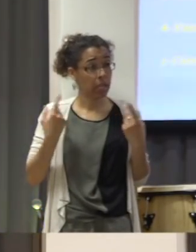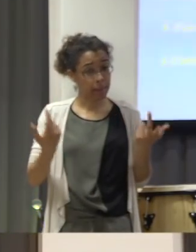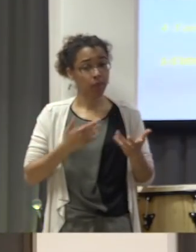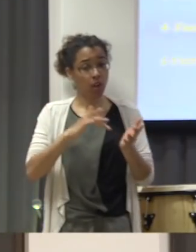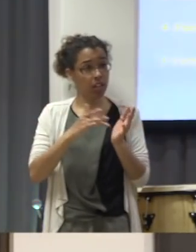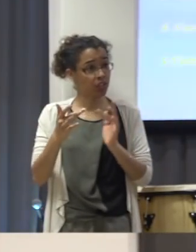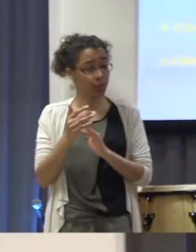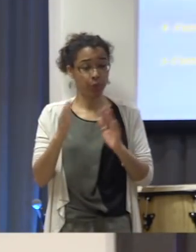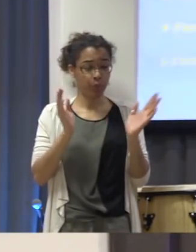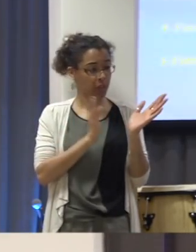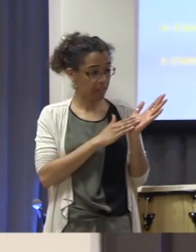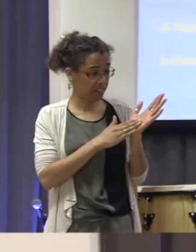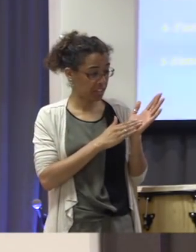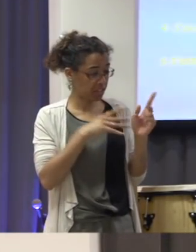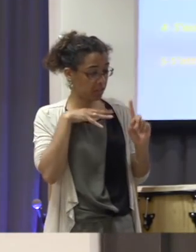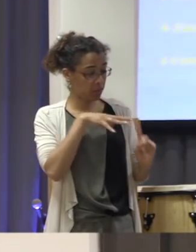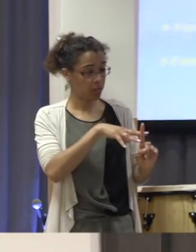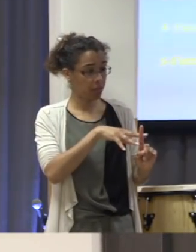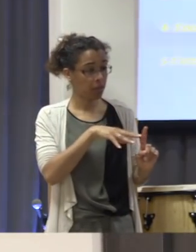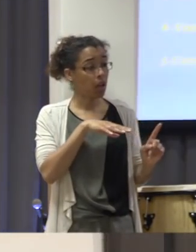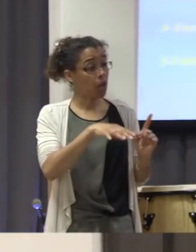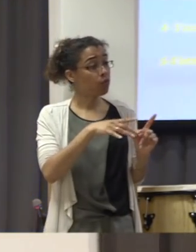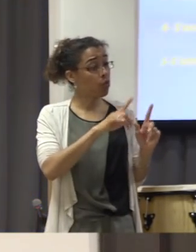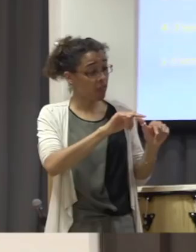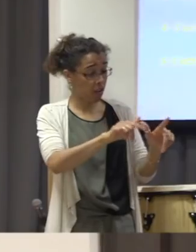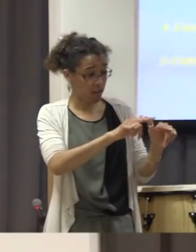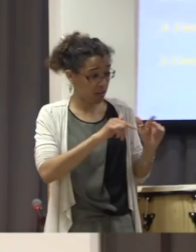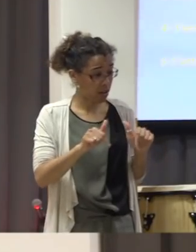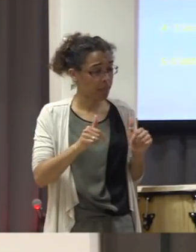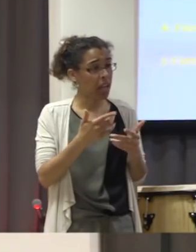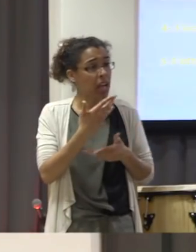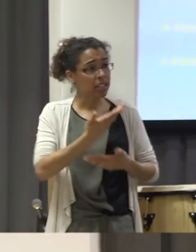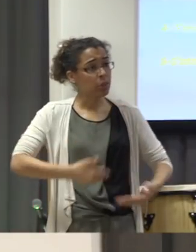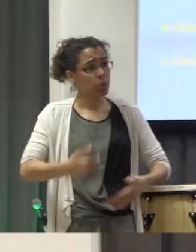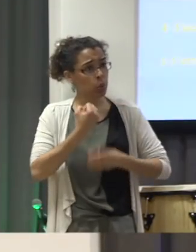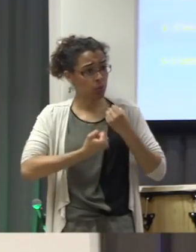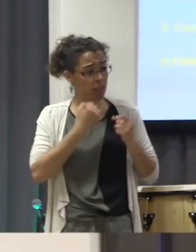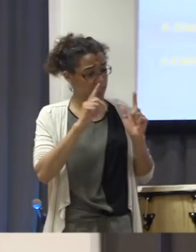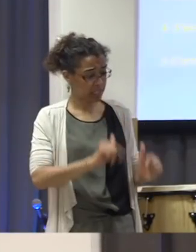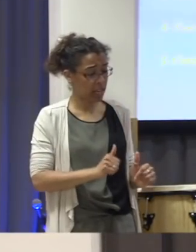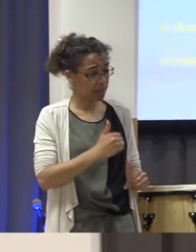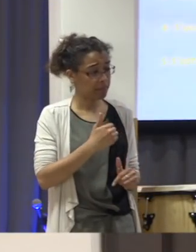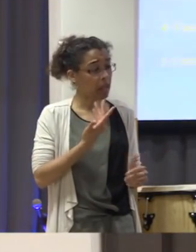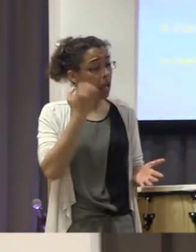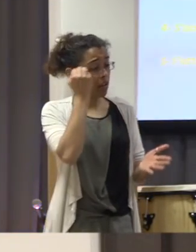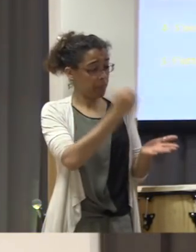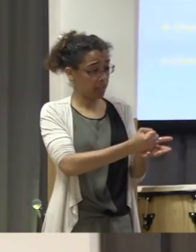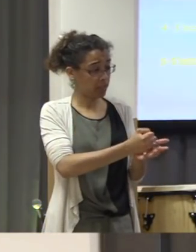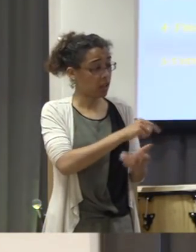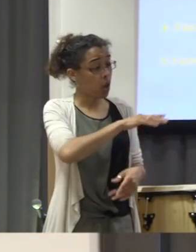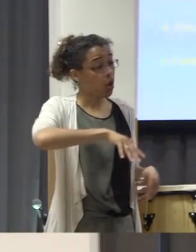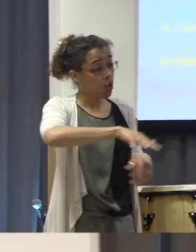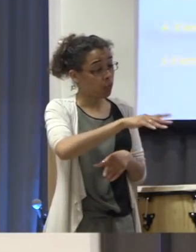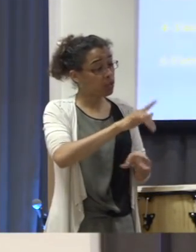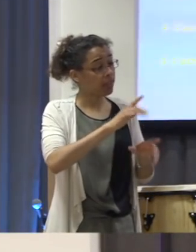félicite ses disciples pour dire que vous avez été avec moi dans cette souffrance. Amen. Il dit que vous êtes ceux qui